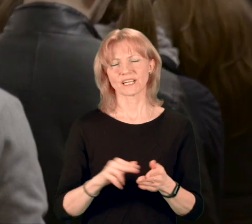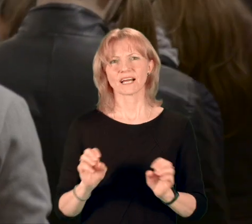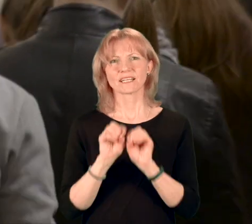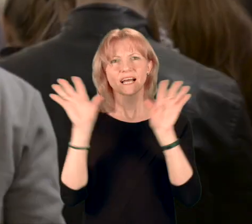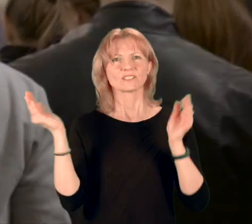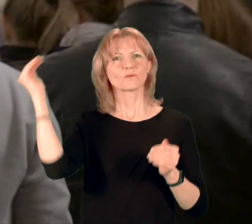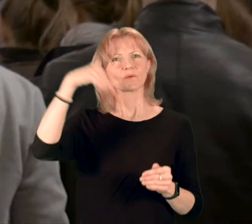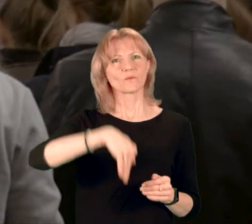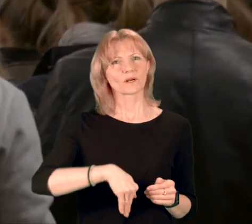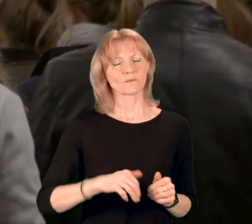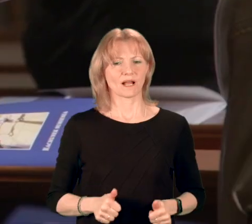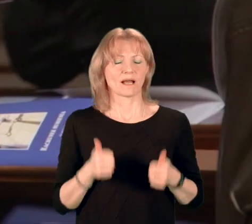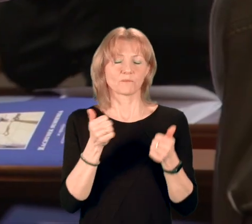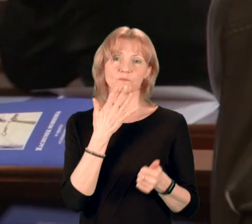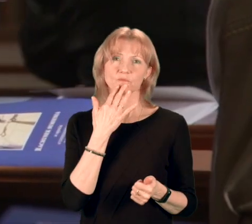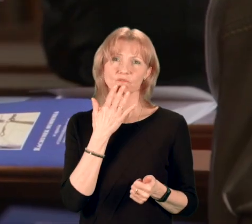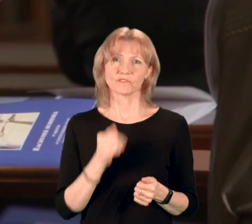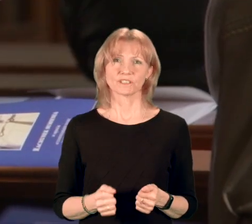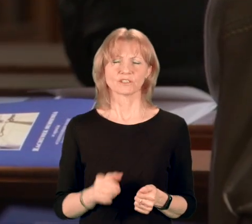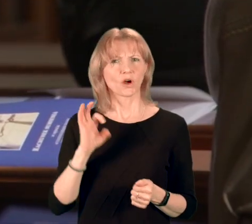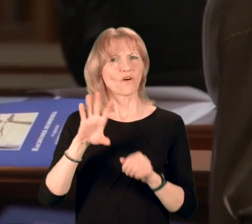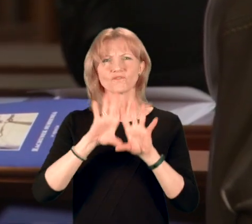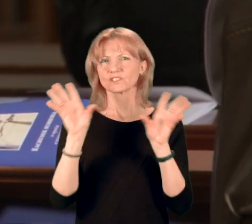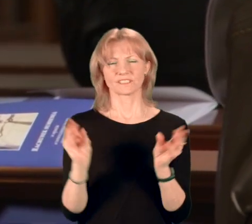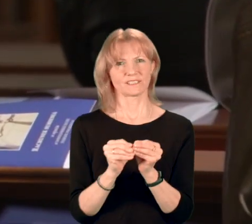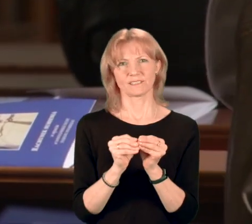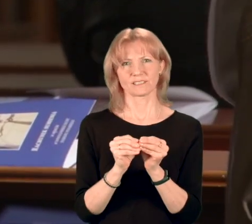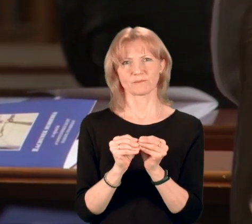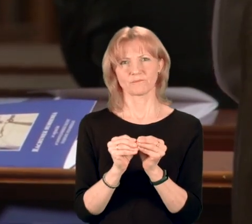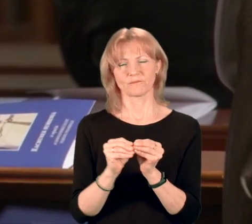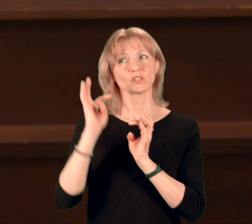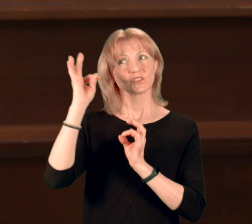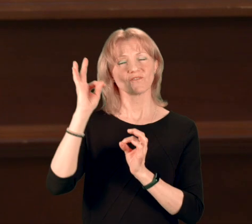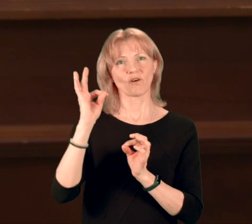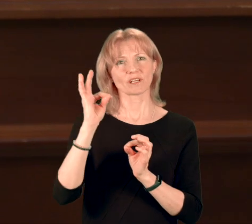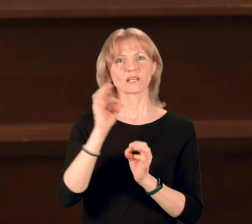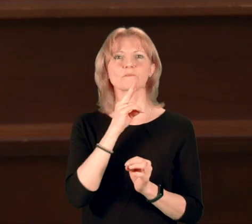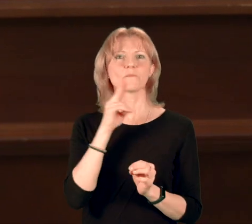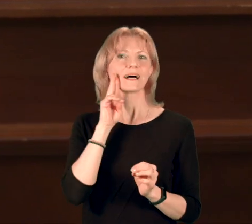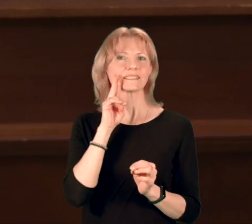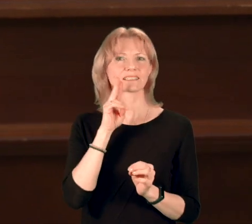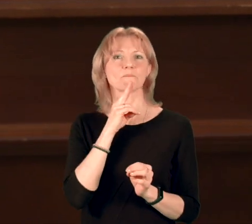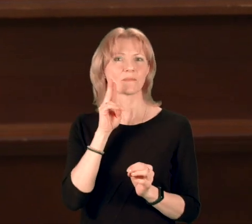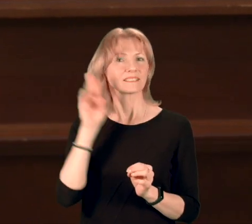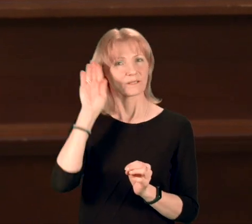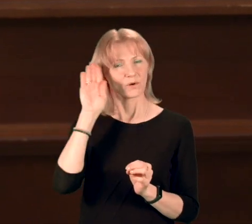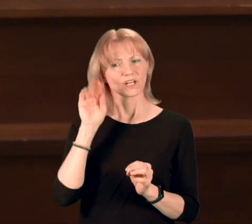jasną górę, aby mówić o wszystkim swojej matce.